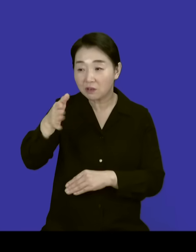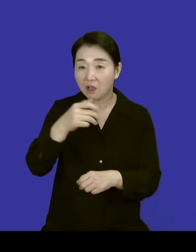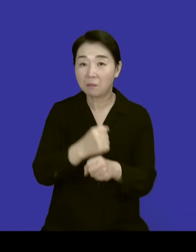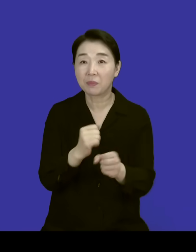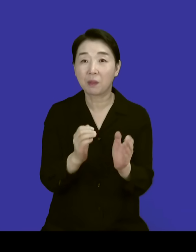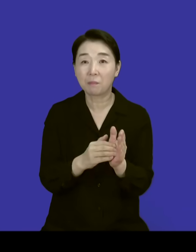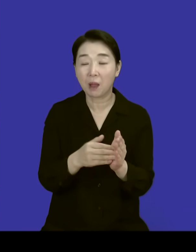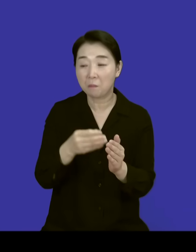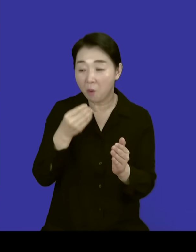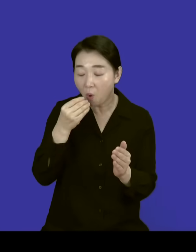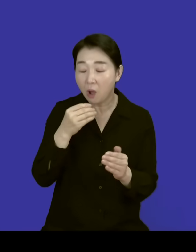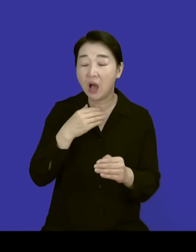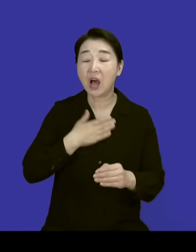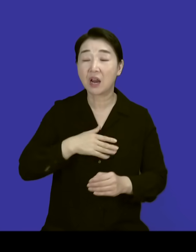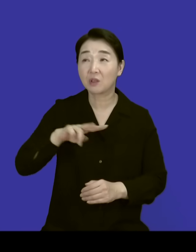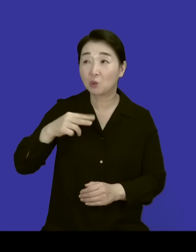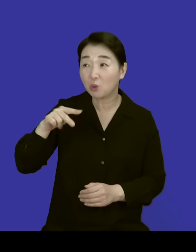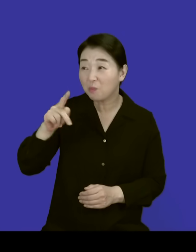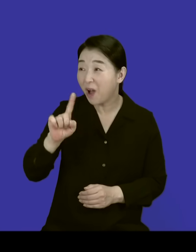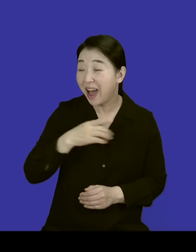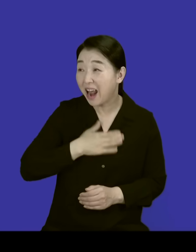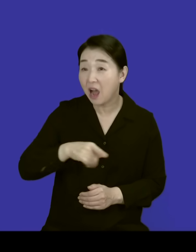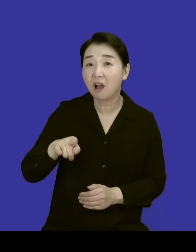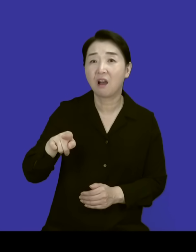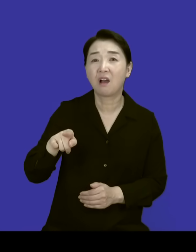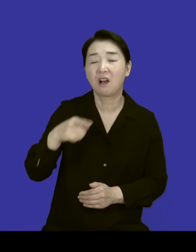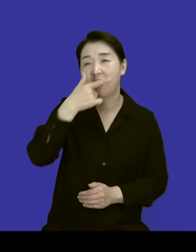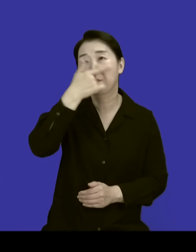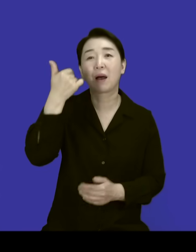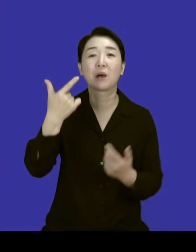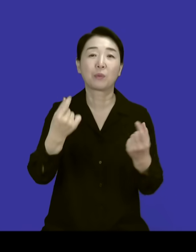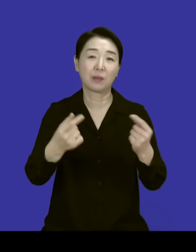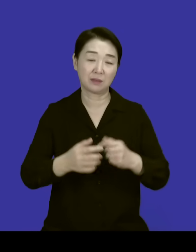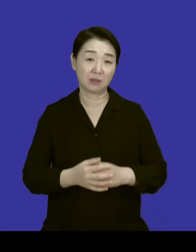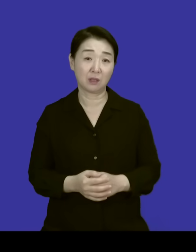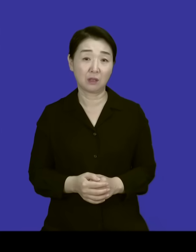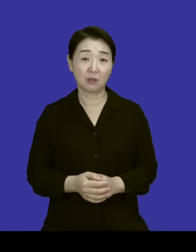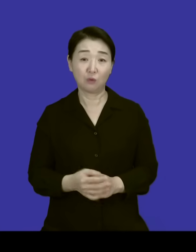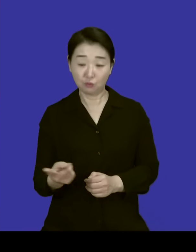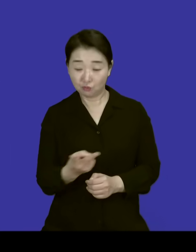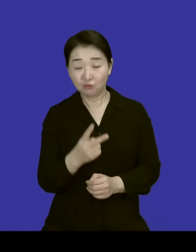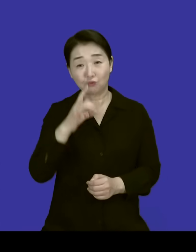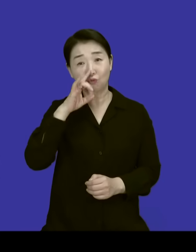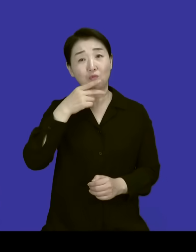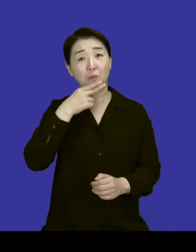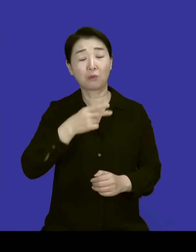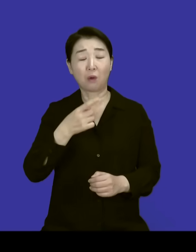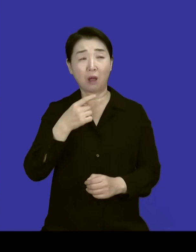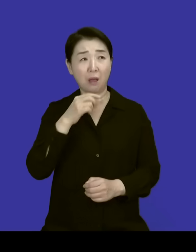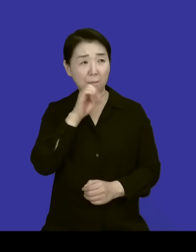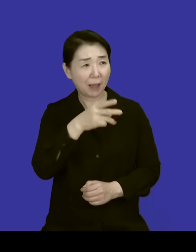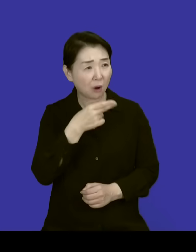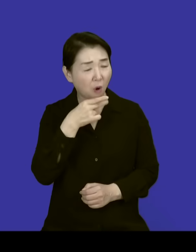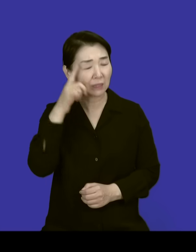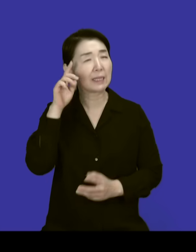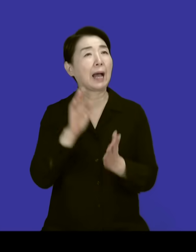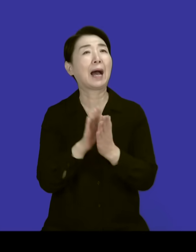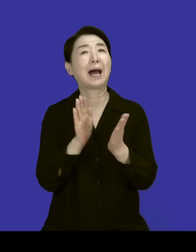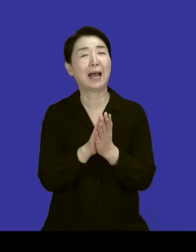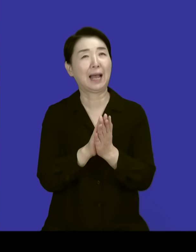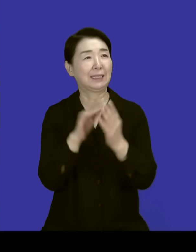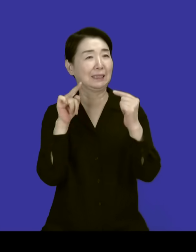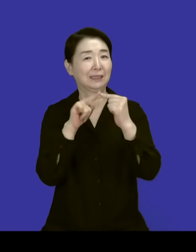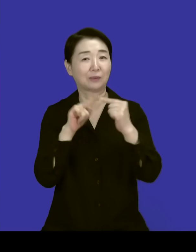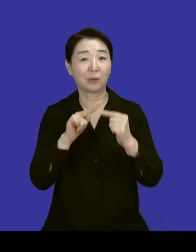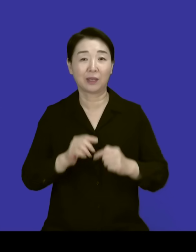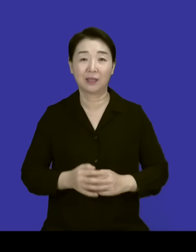소스 뭐 썼구나 나는 이거 썼는데 이런 게 서로 알듯이 그죠? 그런 거 맞아요, 아니겠어요? 진짜로. 예, 우리는 궁금한 게 없죠. 말 안 해도 네, 어떻게 알죠. 되는지 다 알죠. 예.